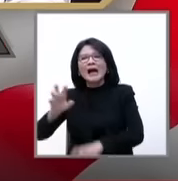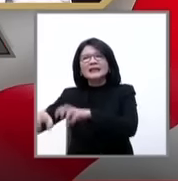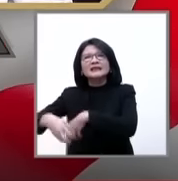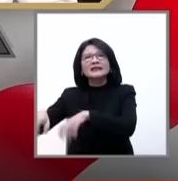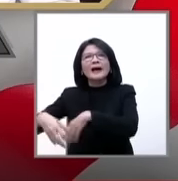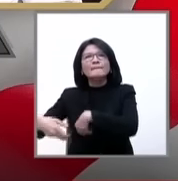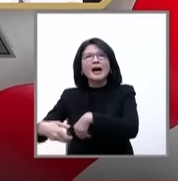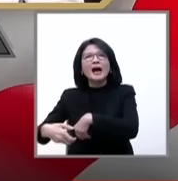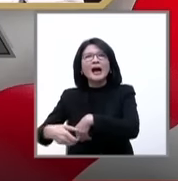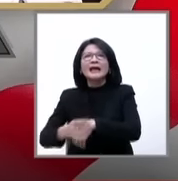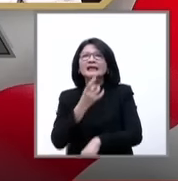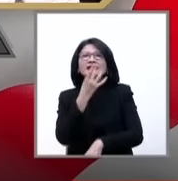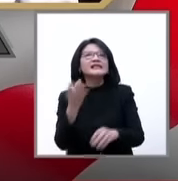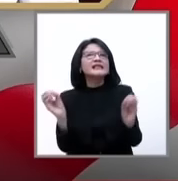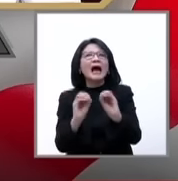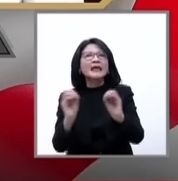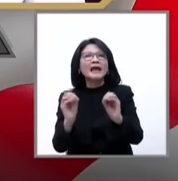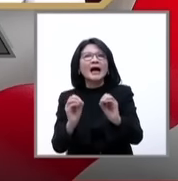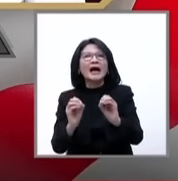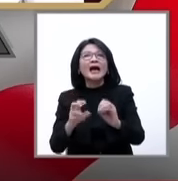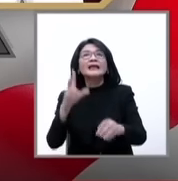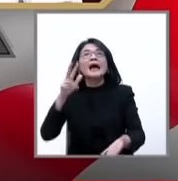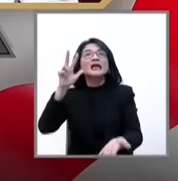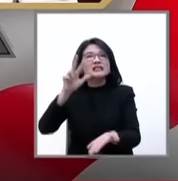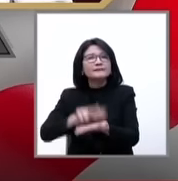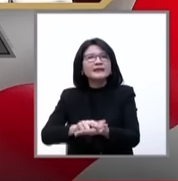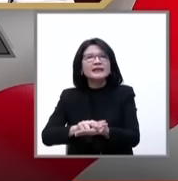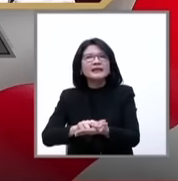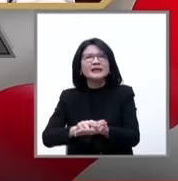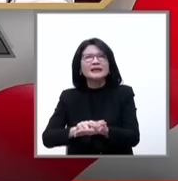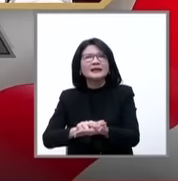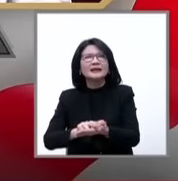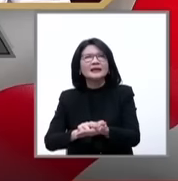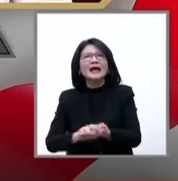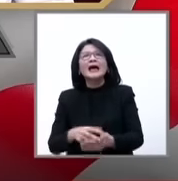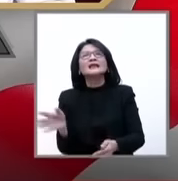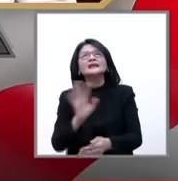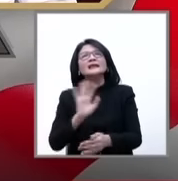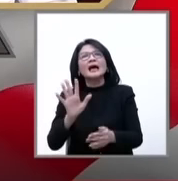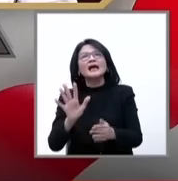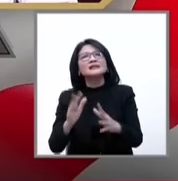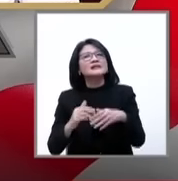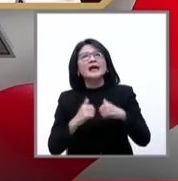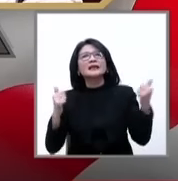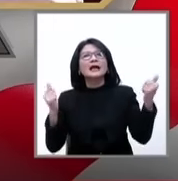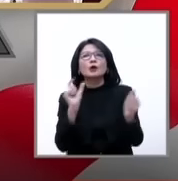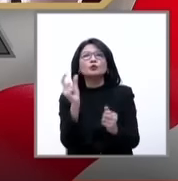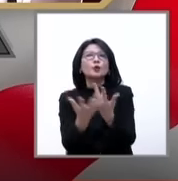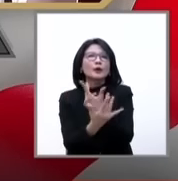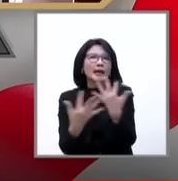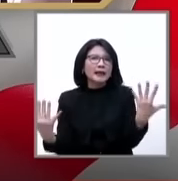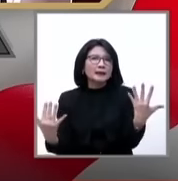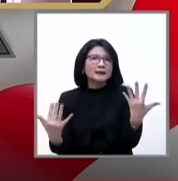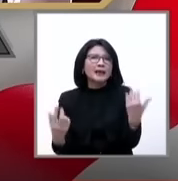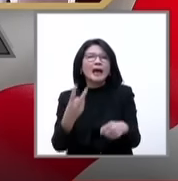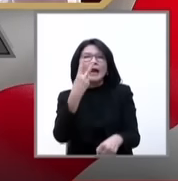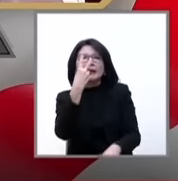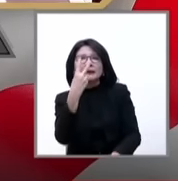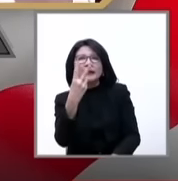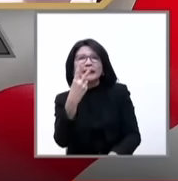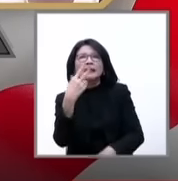jika penggunaan terminologi asing atau terjemahan harus dijelaskan. Itu sebenarnya kaidah bahasa Indonesia yang paling